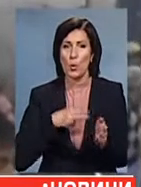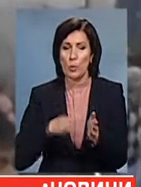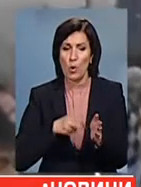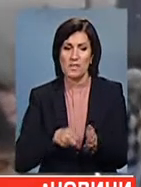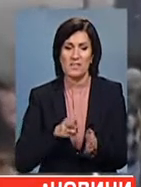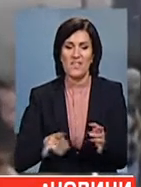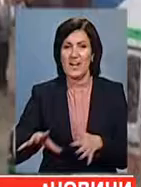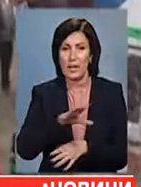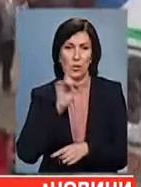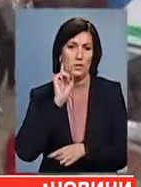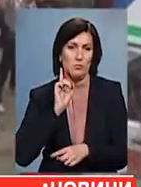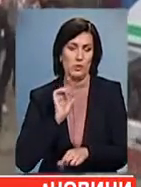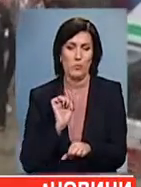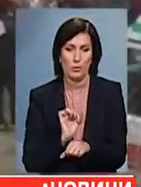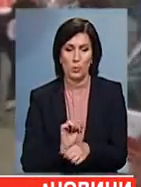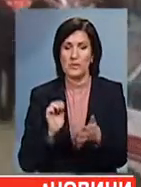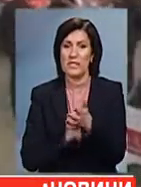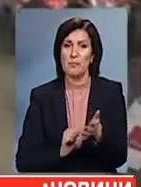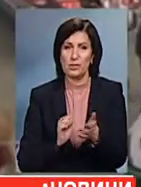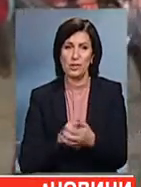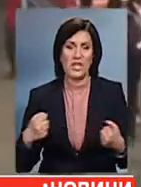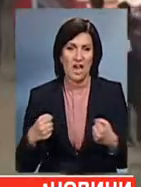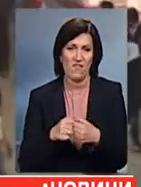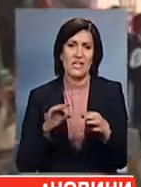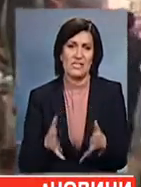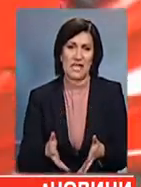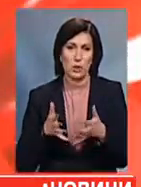канал. Пасажирів евакуювали. 24 людини доправили в лікарні. Лише за останні кілька тижнів – це третій схожий випадок на